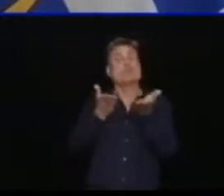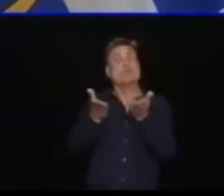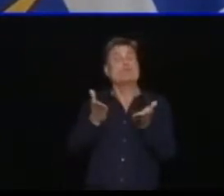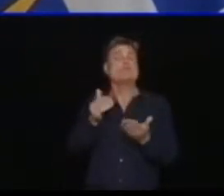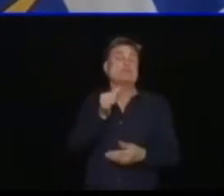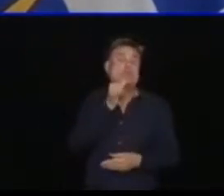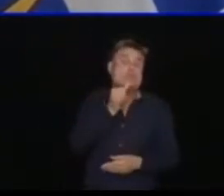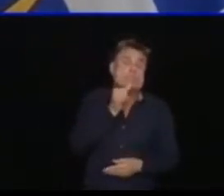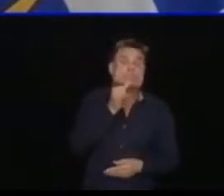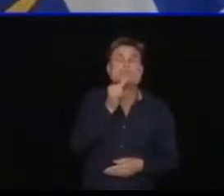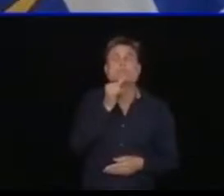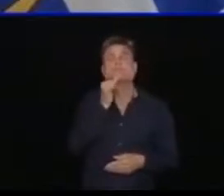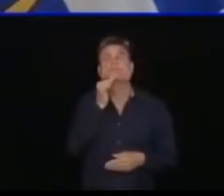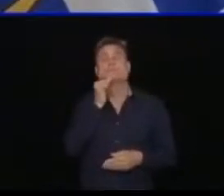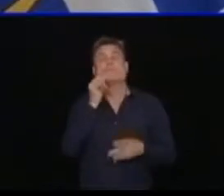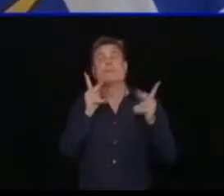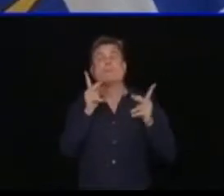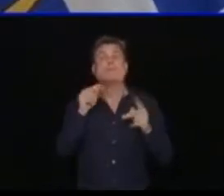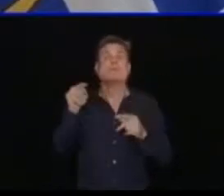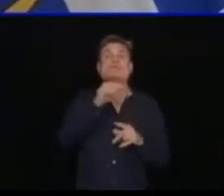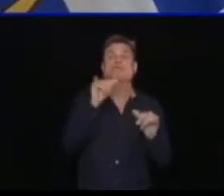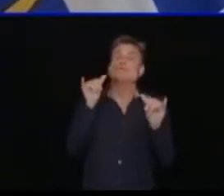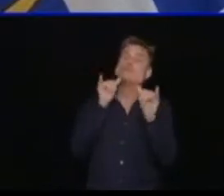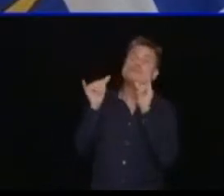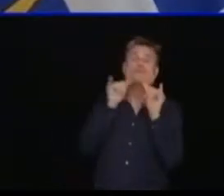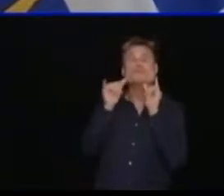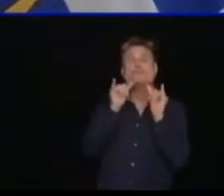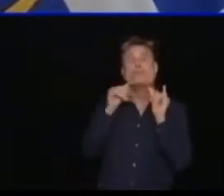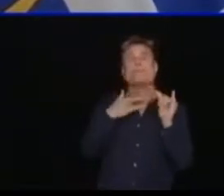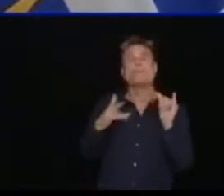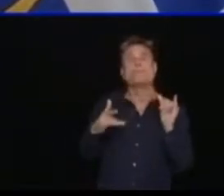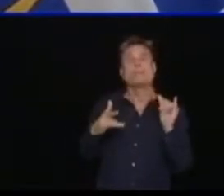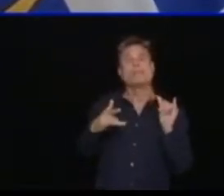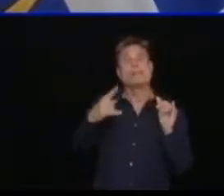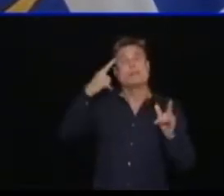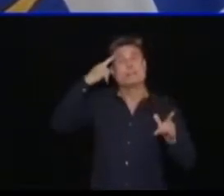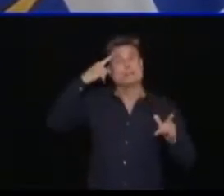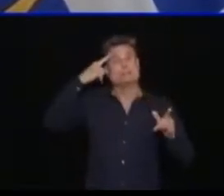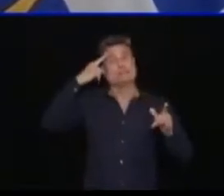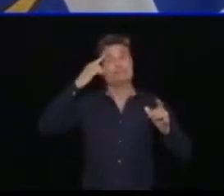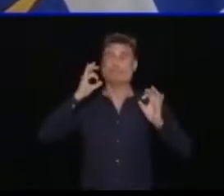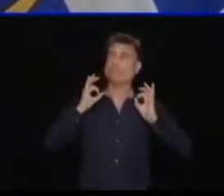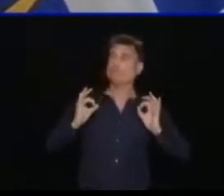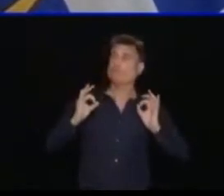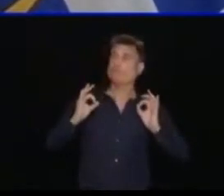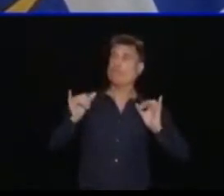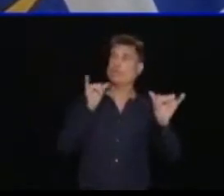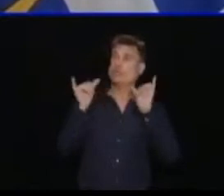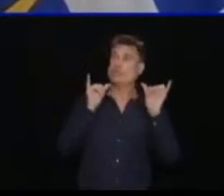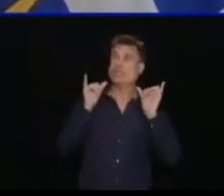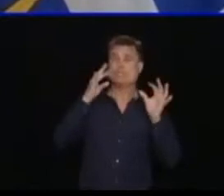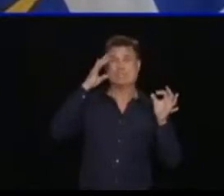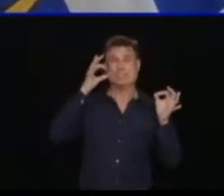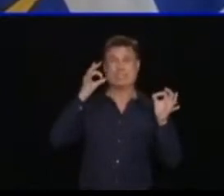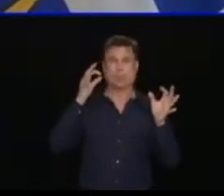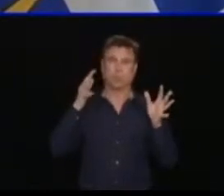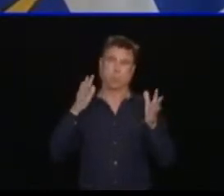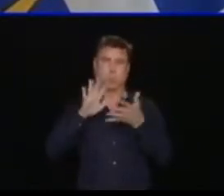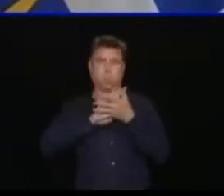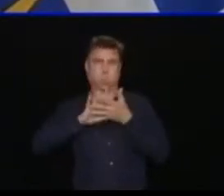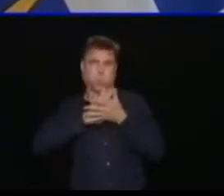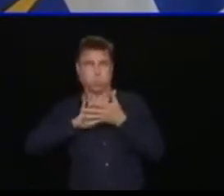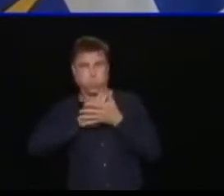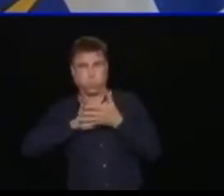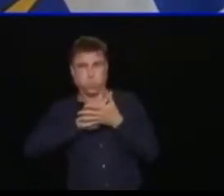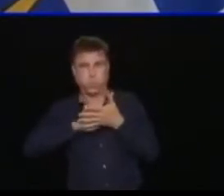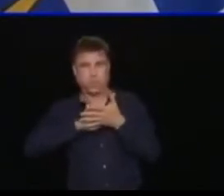as well. So we need to have boundaries 所以 around 我们 that. 可能会看到一些数据的 I 反复 believe it is better for us 我 to 们也